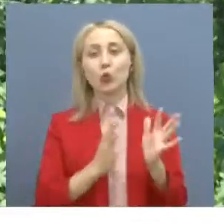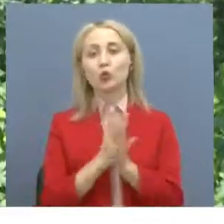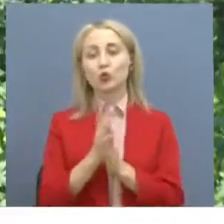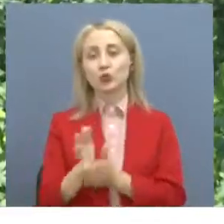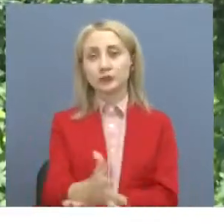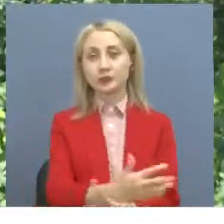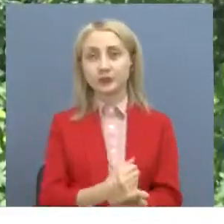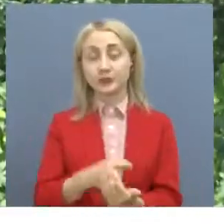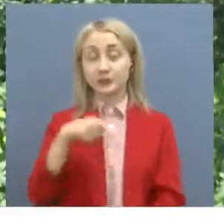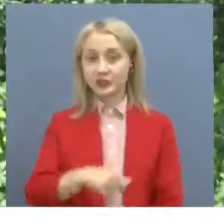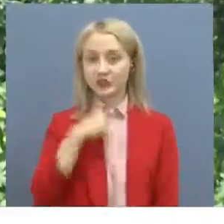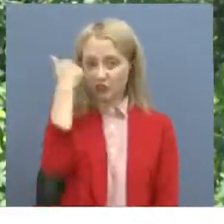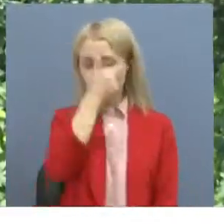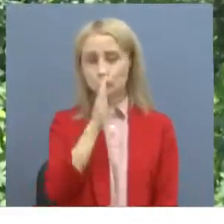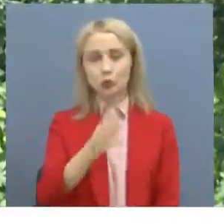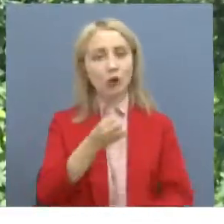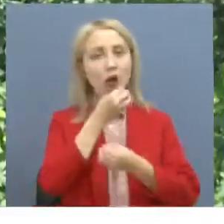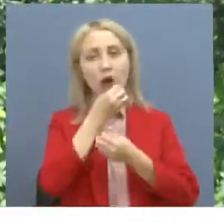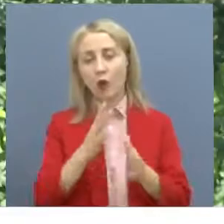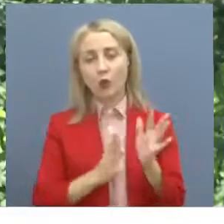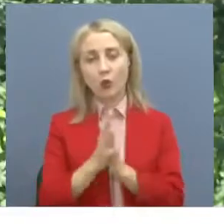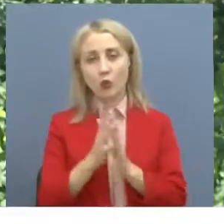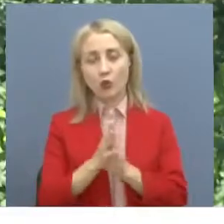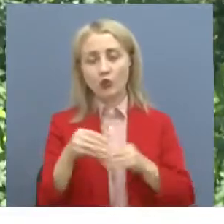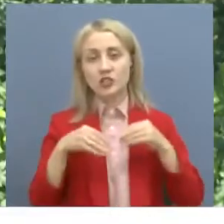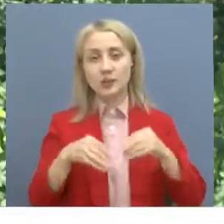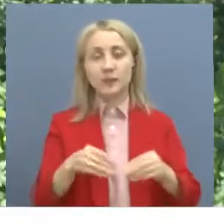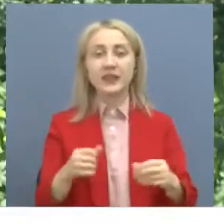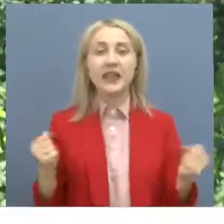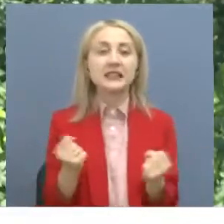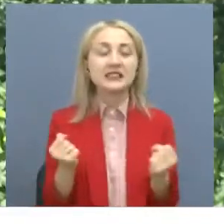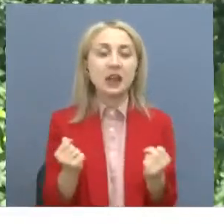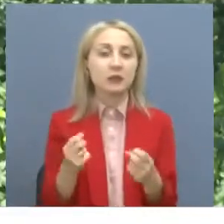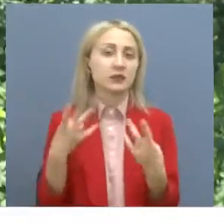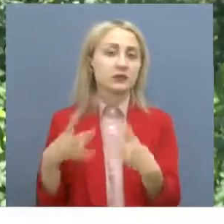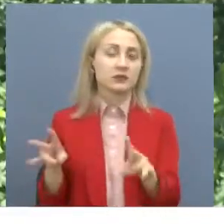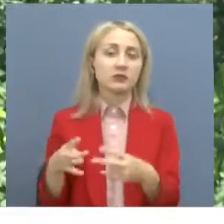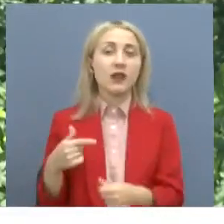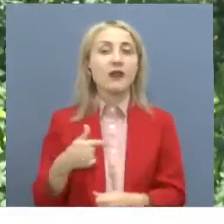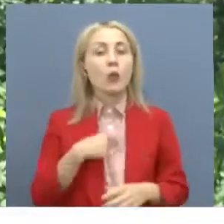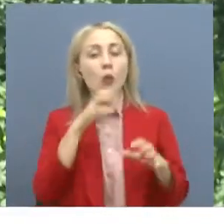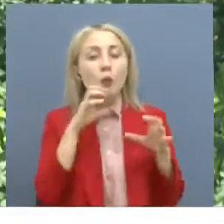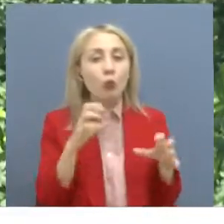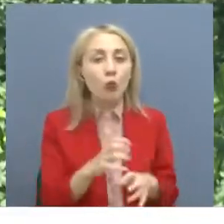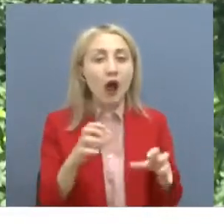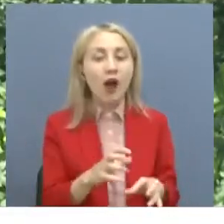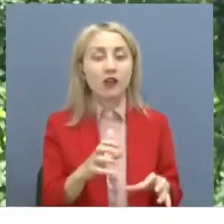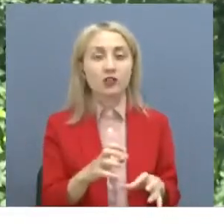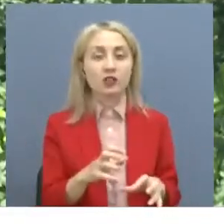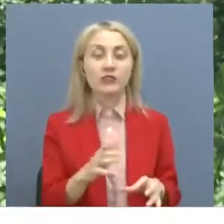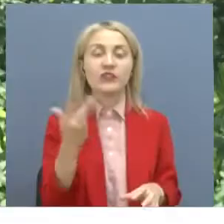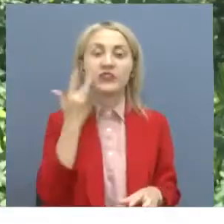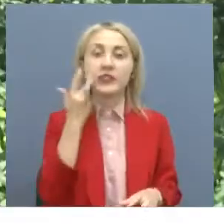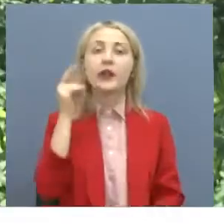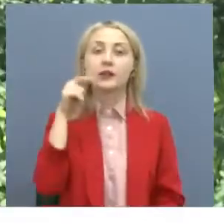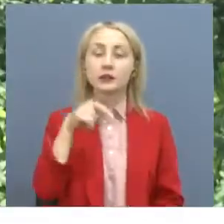өнім өте жақсы шықты. Ағаштарды үсік шалды деп айта алмаймын. Тек қызанақ, кәді, қырыққабат аздап үсіді. Ал ағаштарда жеміс